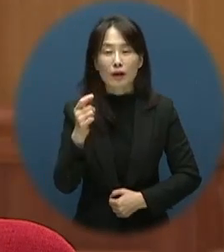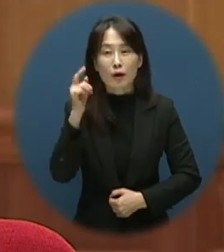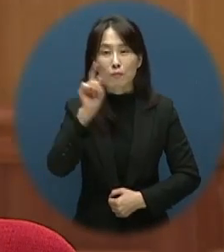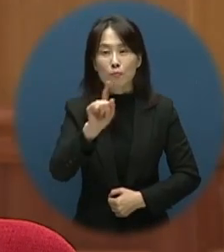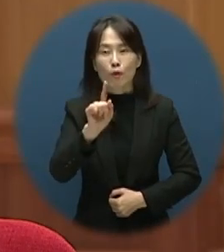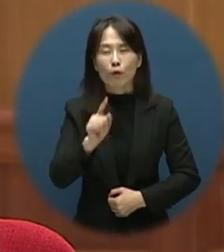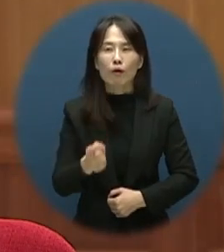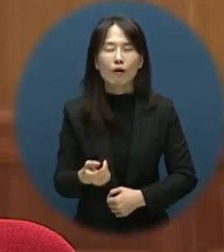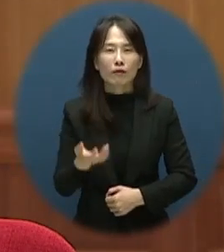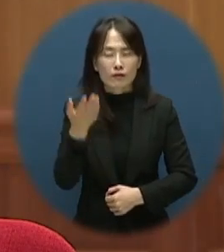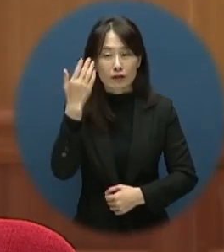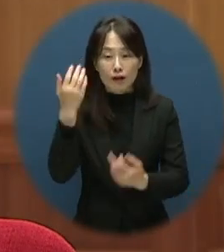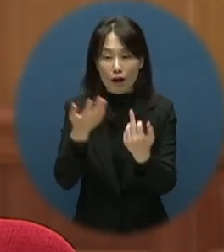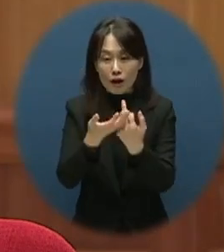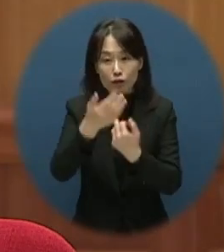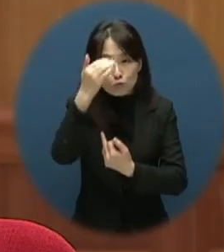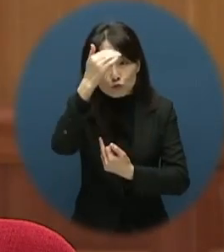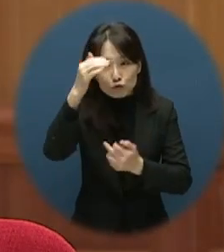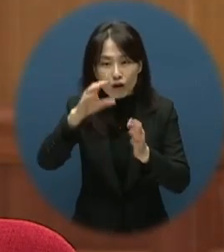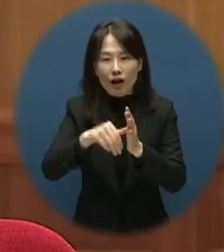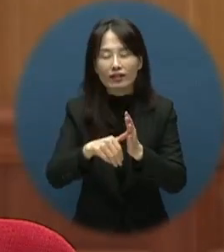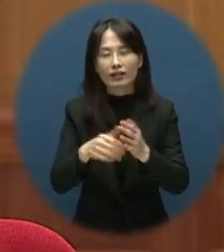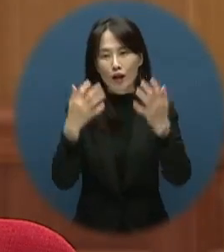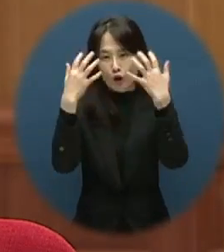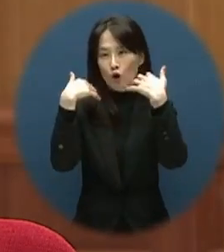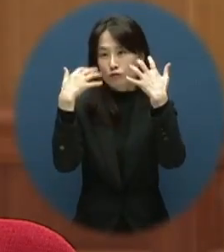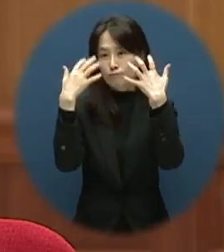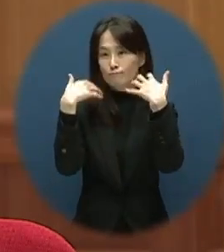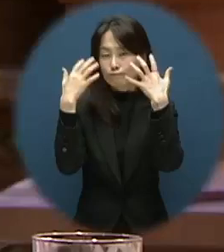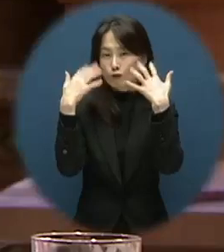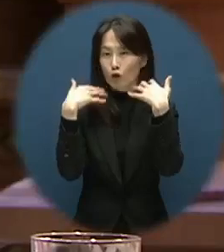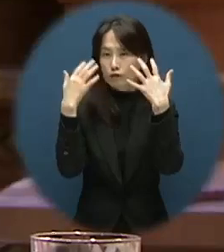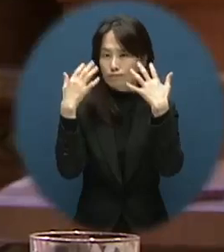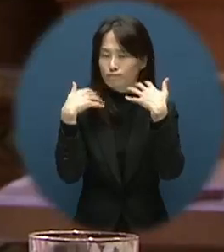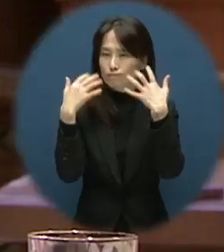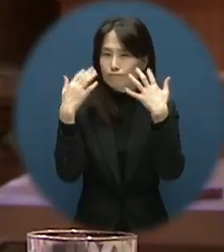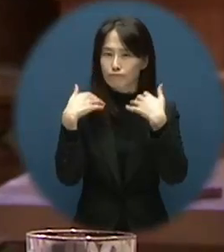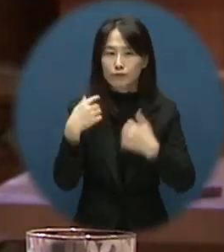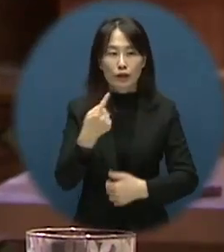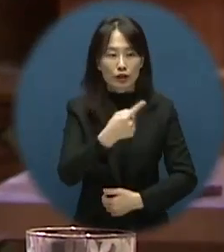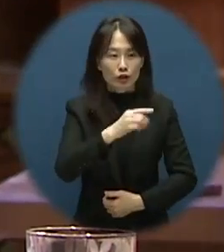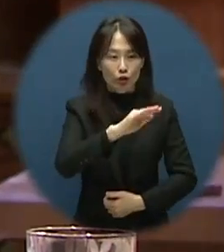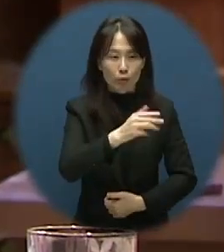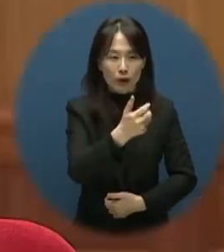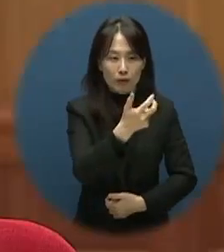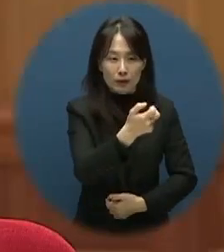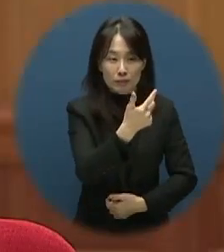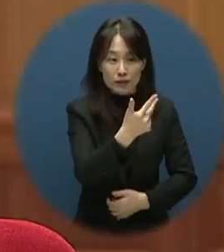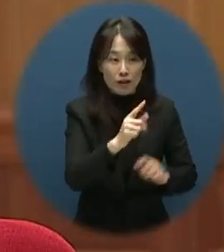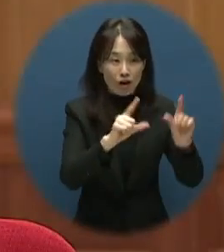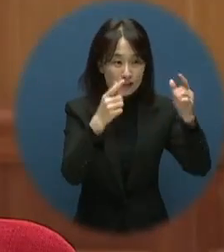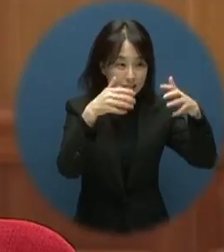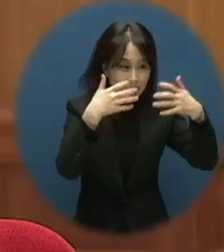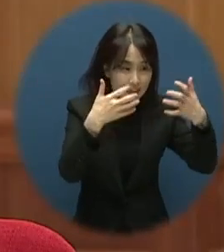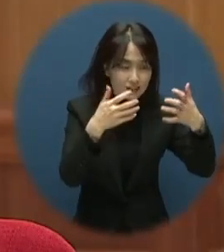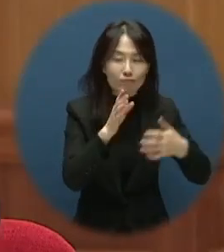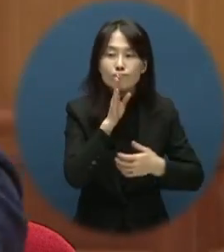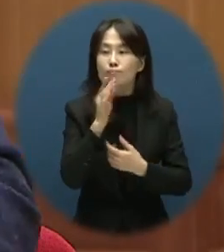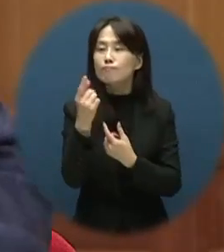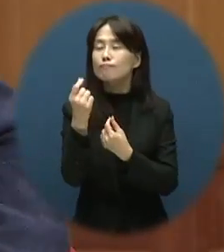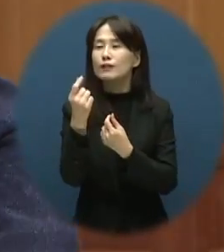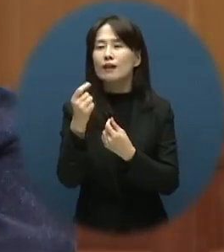그때 여름이었어요. 그래서 여름에 가을이었죠, 이런 말이고. 87년 가을. 네, 가을이었는데, 그래서